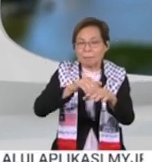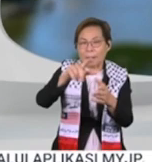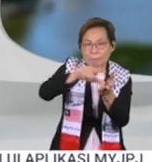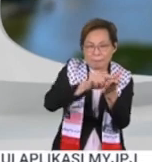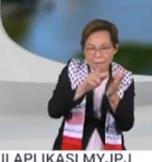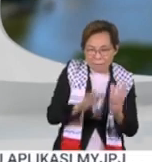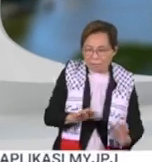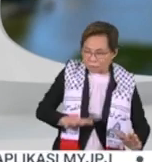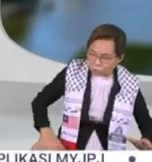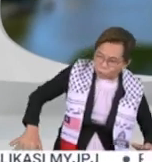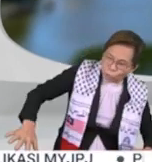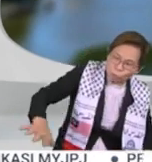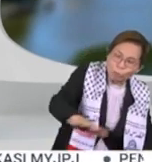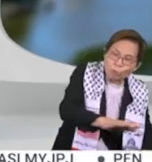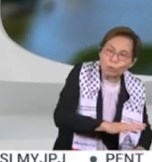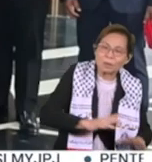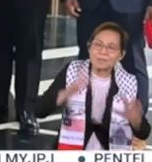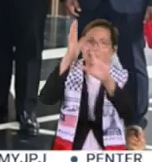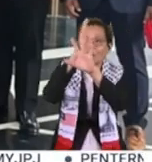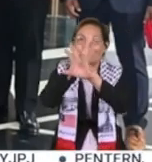media di seluruh Sarawak.